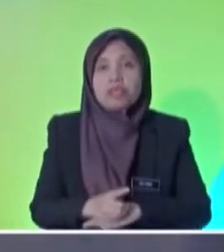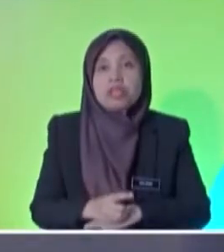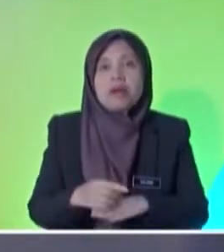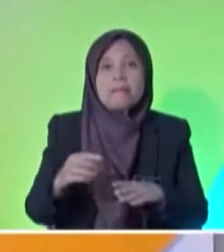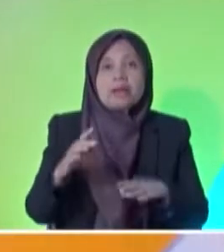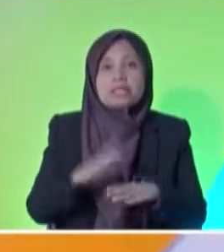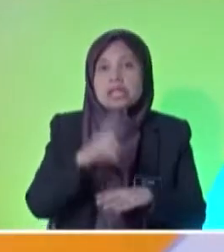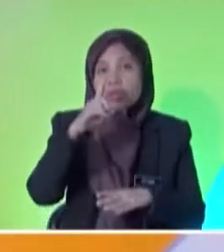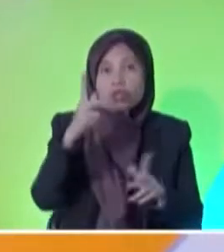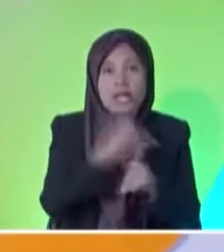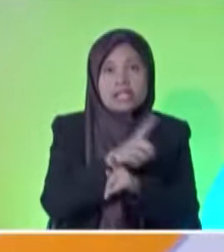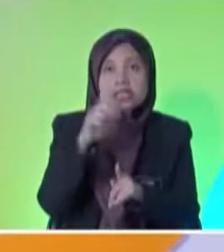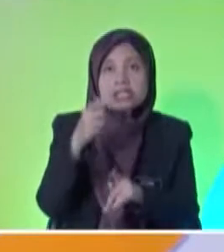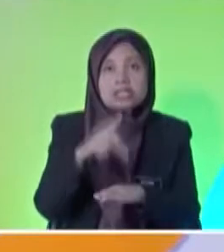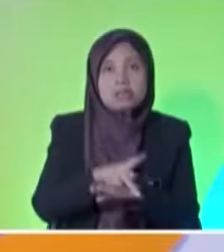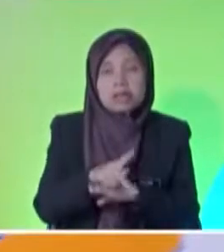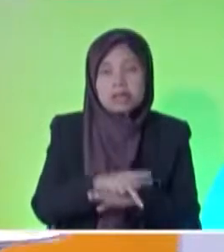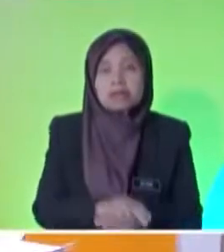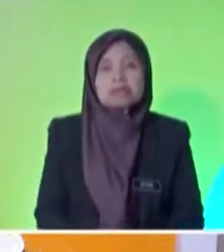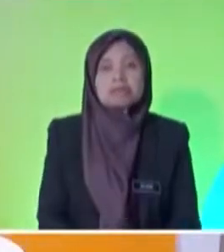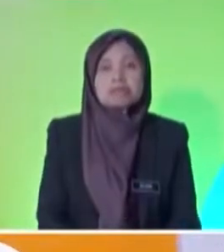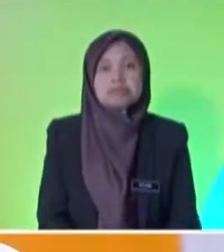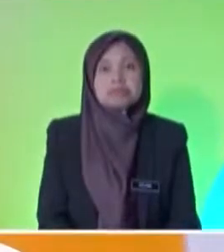Oh baik-baik